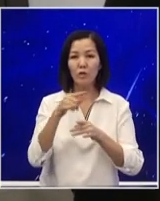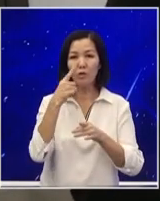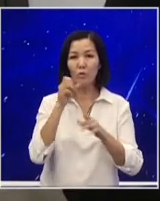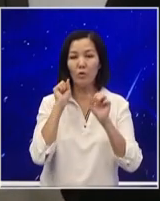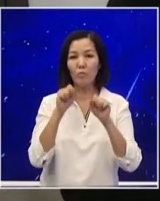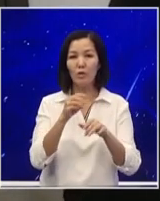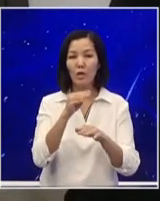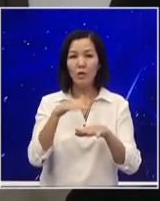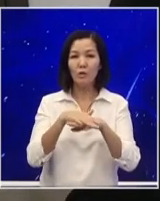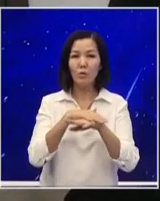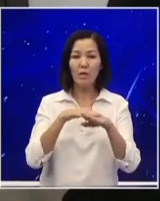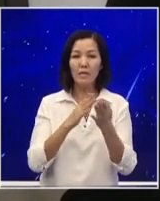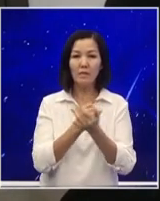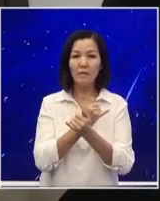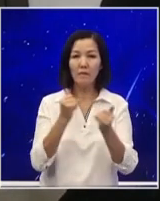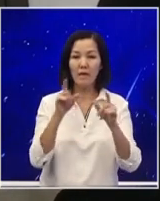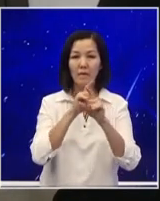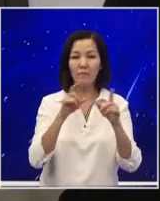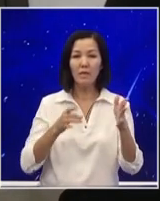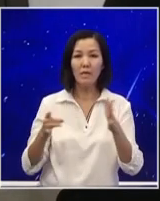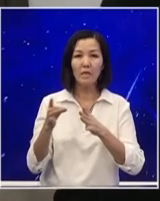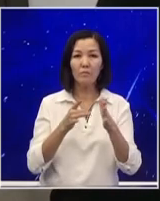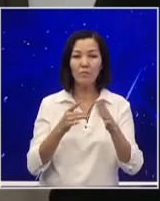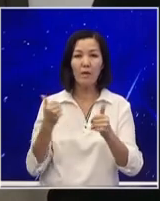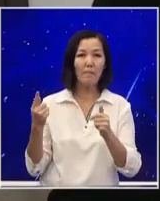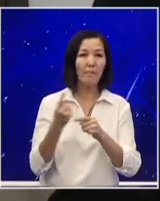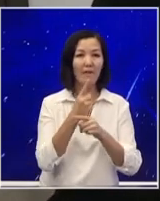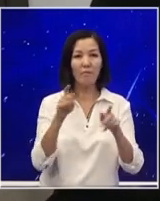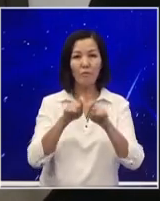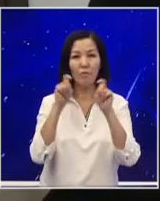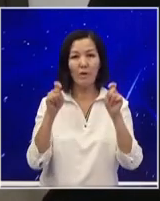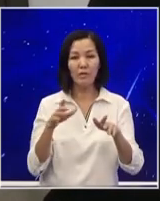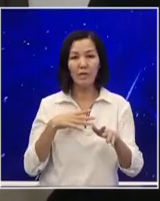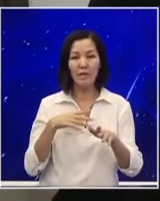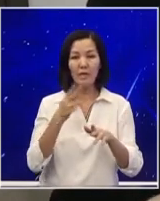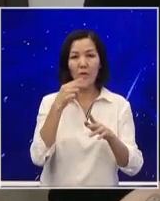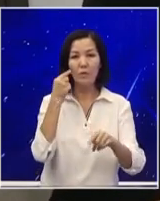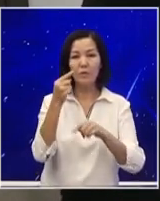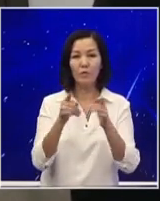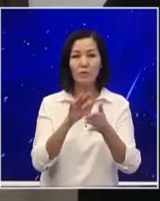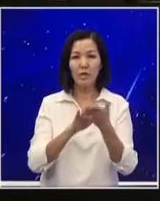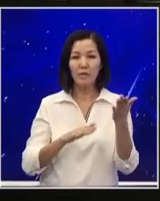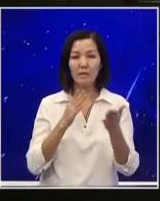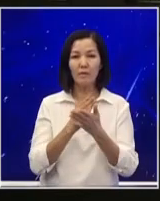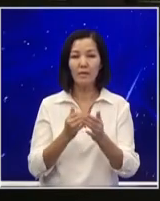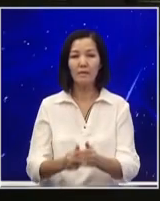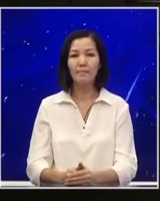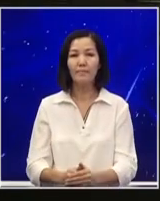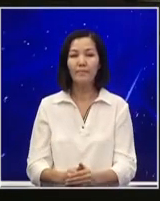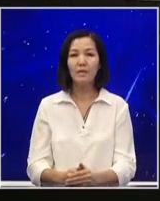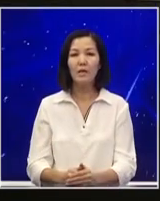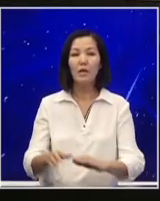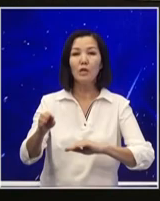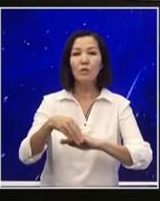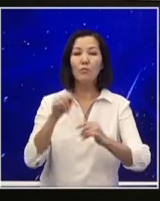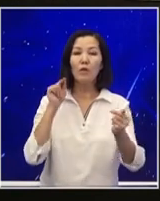болады. Жетсулықтар сервистік әкімдікті республикада алғашқы болып бастаған. Сол үрдісті әлі күнге жалғастырып келеді.